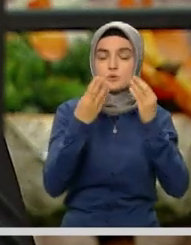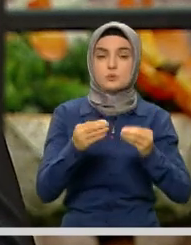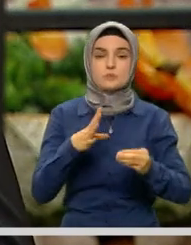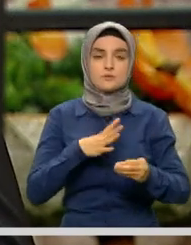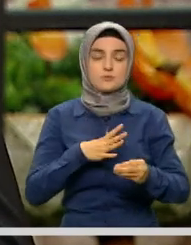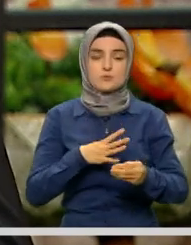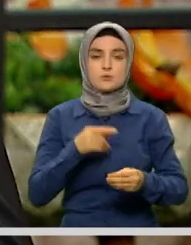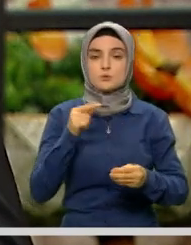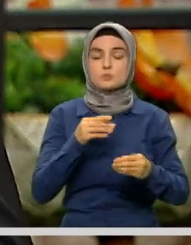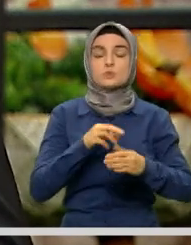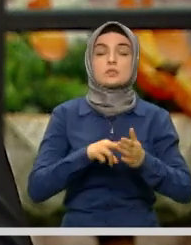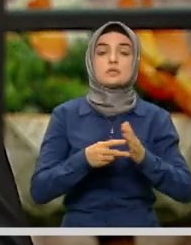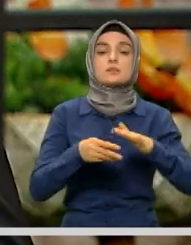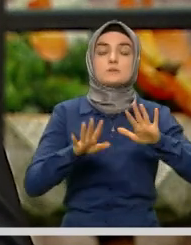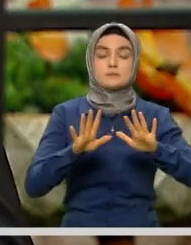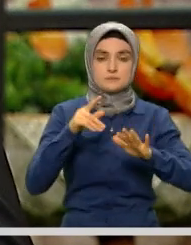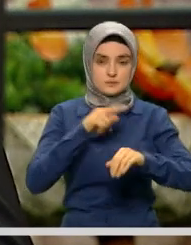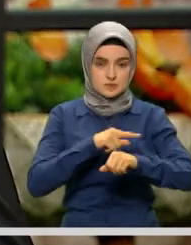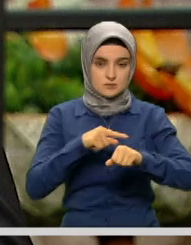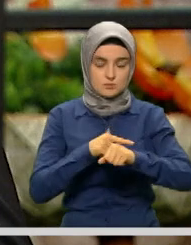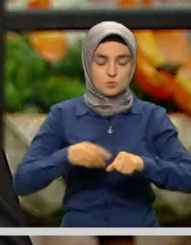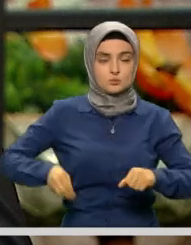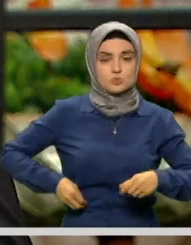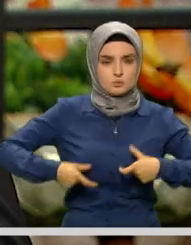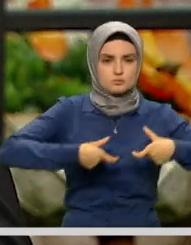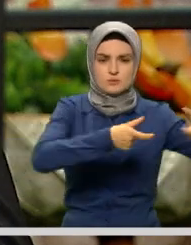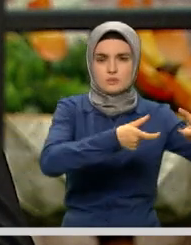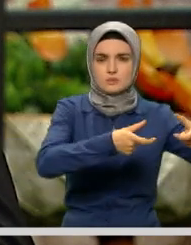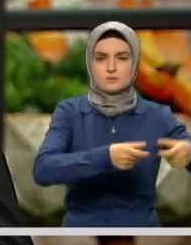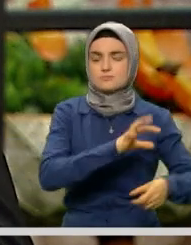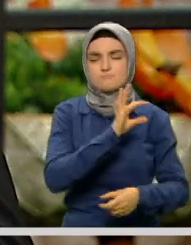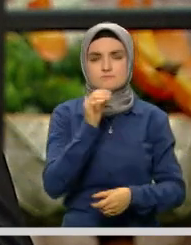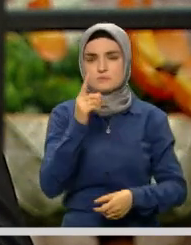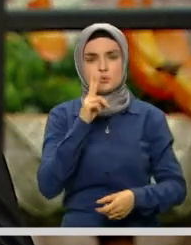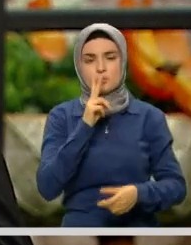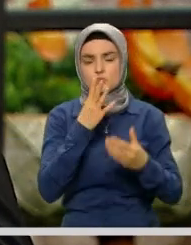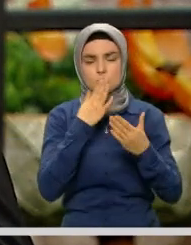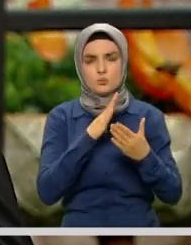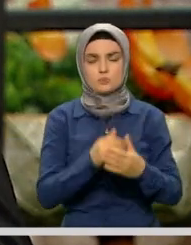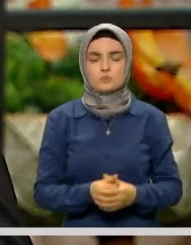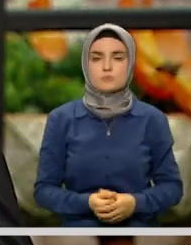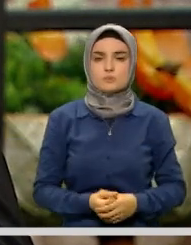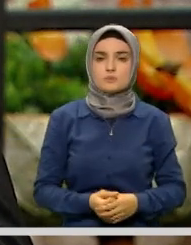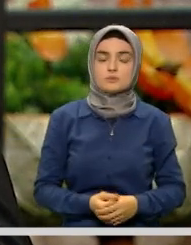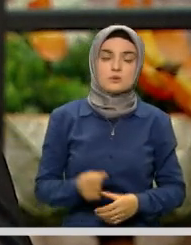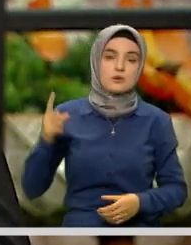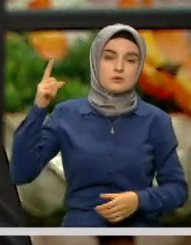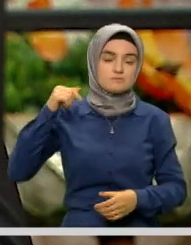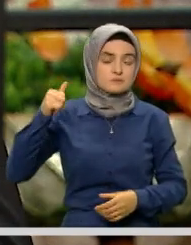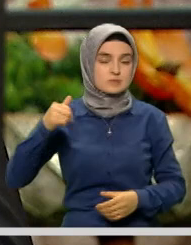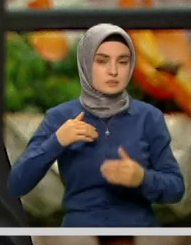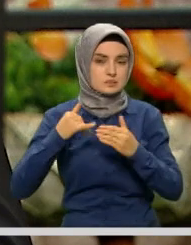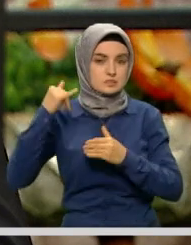zaman, yönetemediği zaman suçu başkasına atmasının hiçbir neticesi yok. Allah katında da hiçbir kıymeti